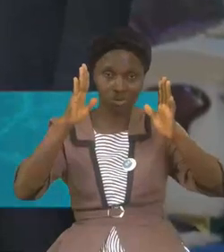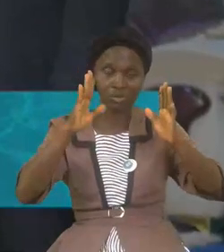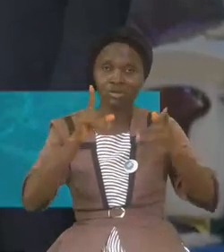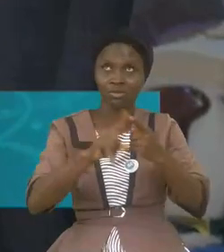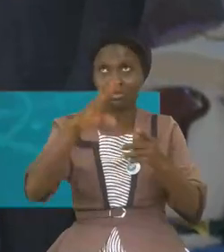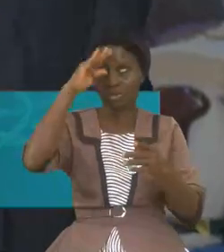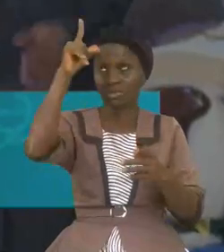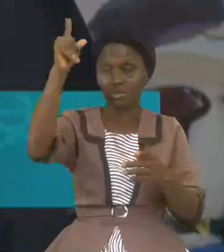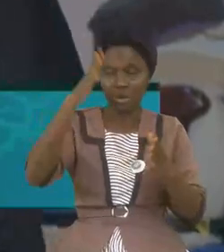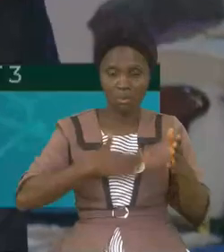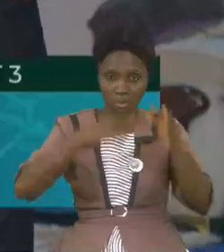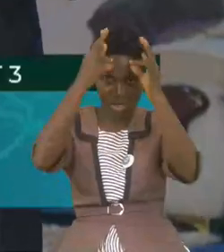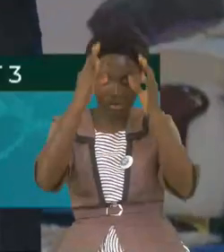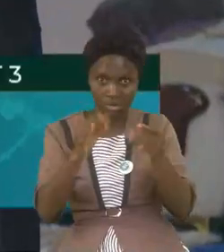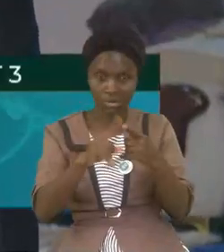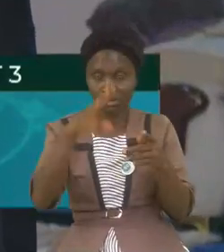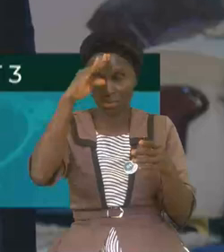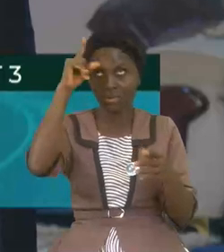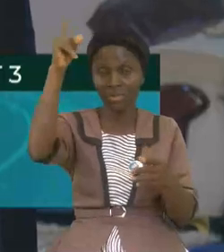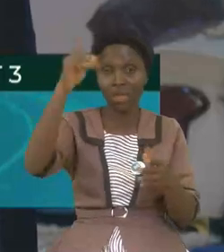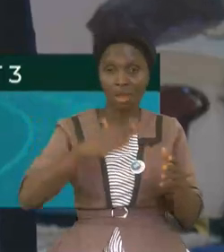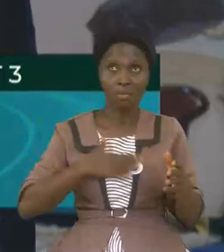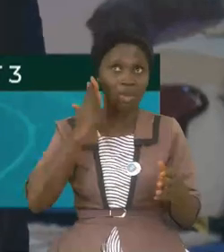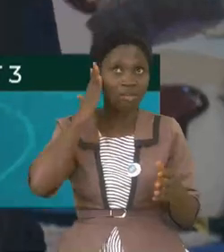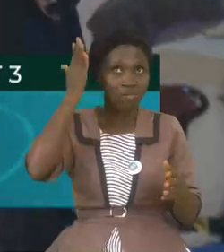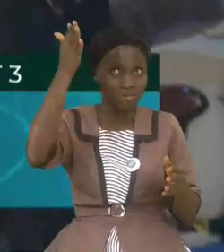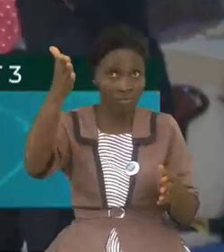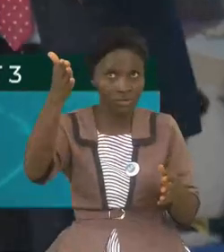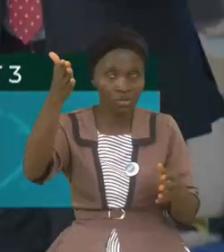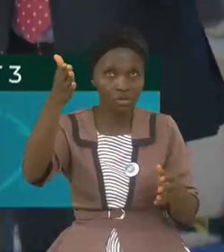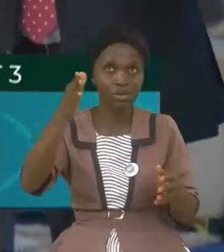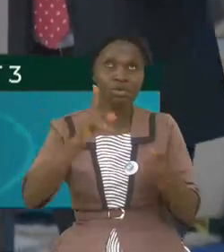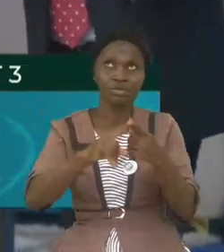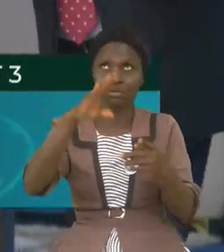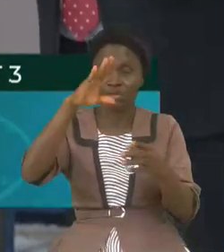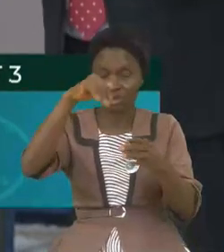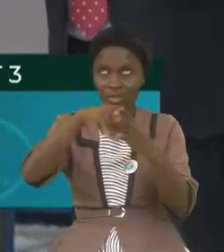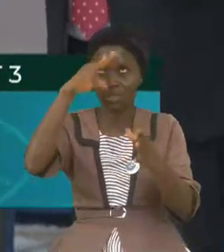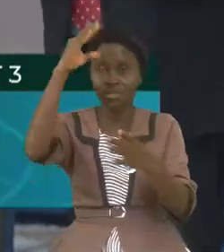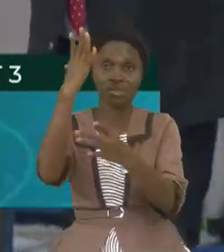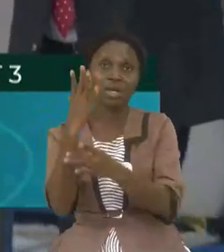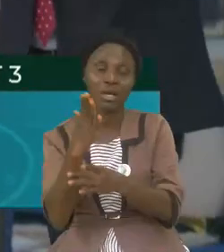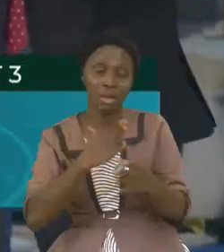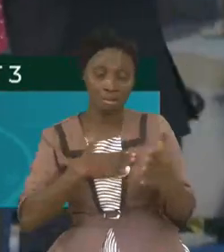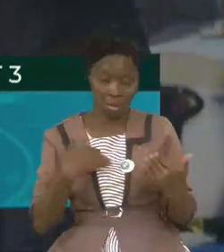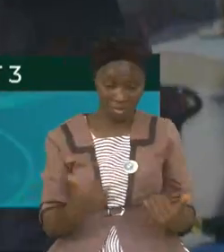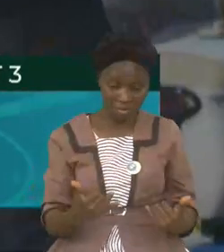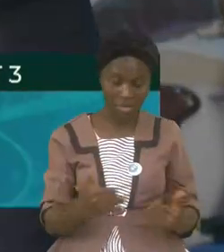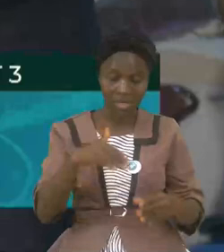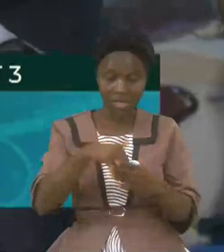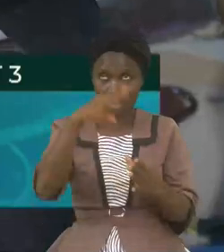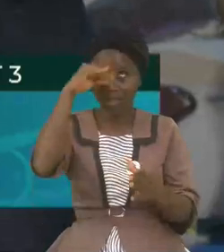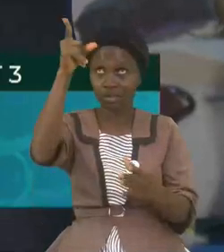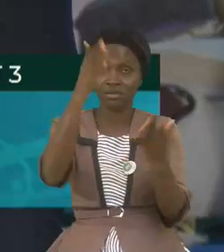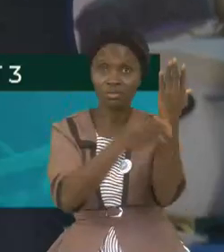lui, ma consécration à lui mon progrès, mon avenir est à lui. Mon passé est